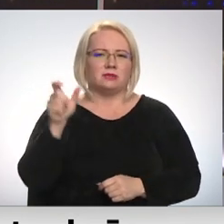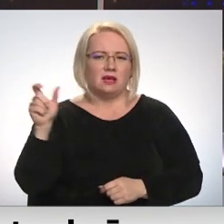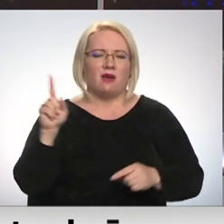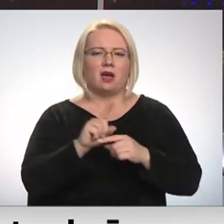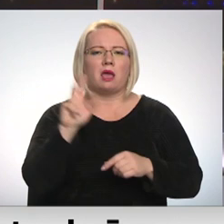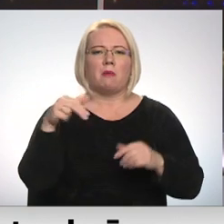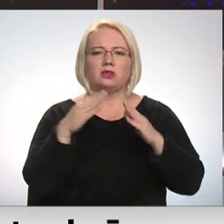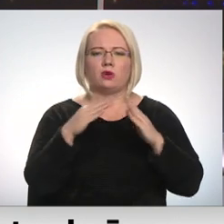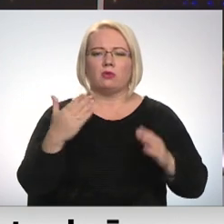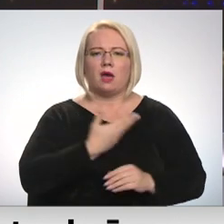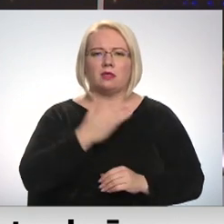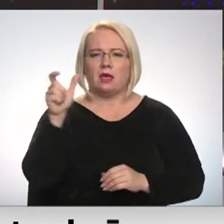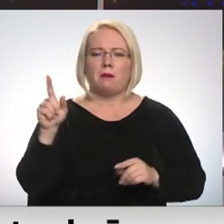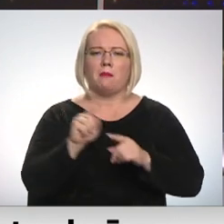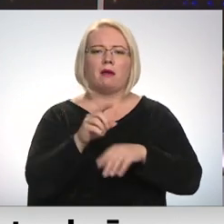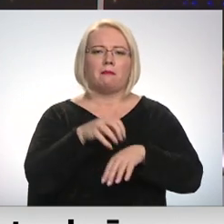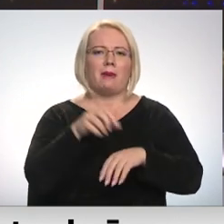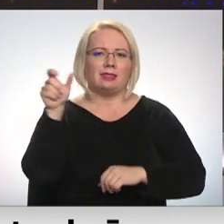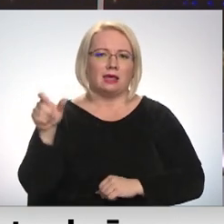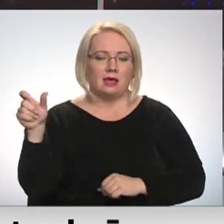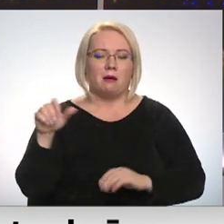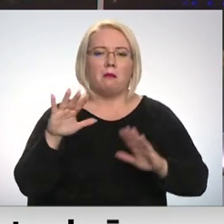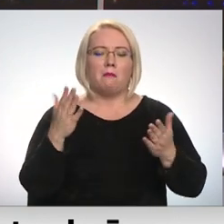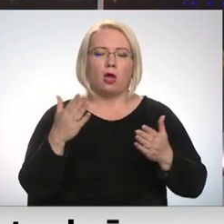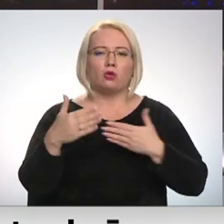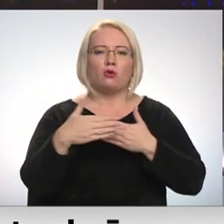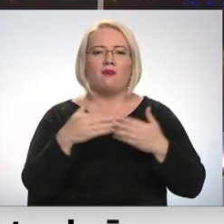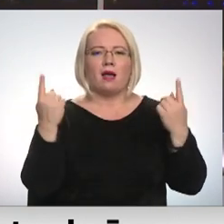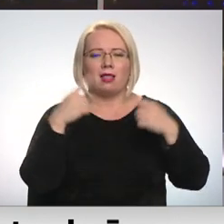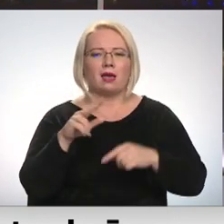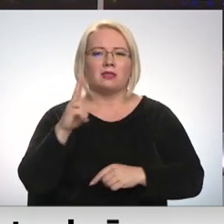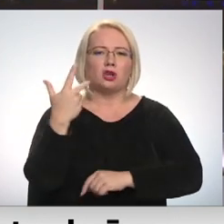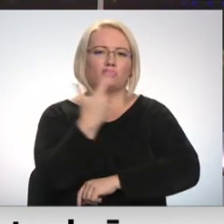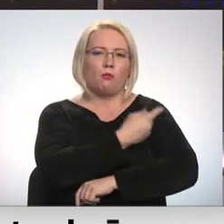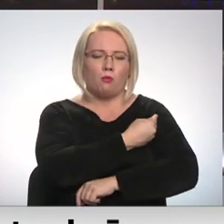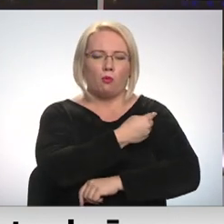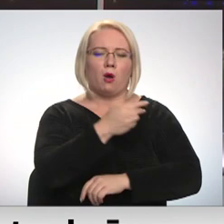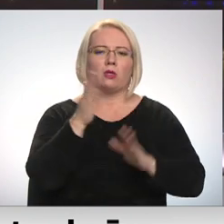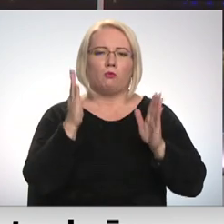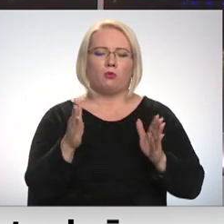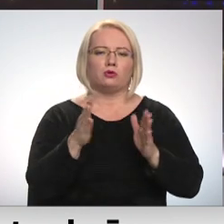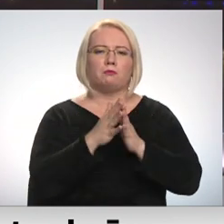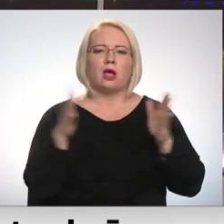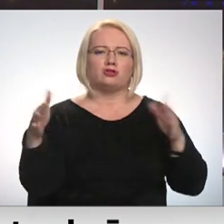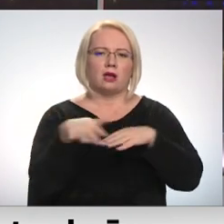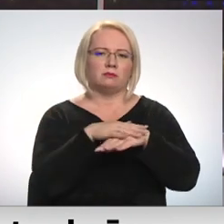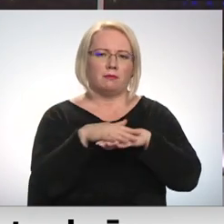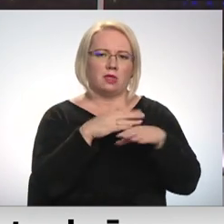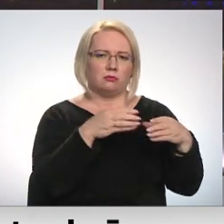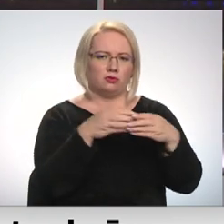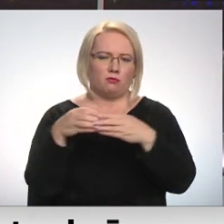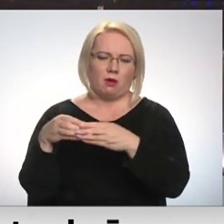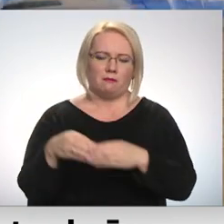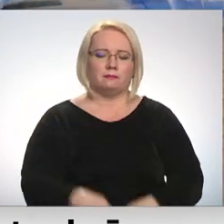arī mediķiem. Taču tuvākajā laikā balsta vakcinācija soli nodrošināt plašākām sabiedrības grupām un stāsta Vitāna Strate.